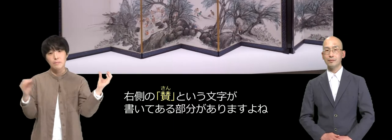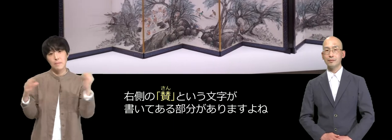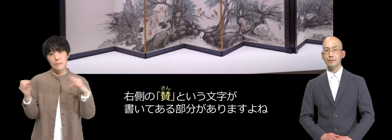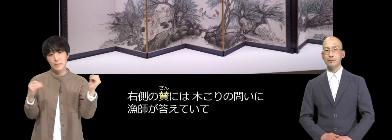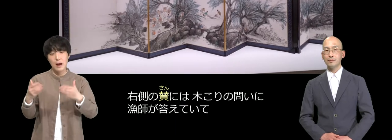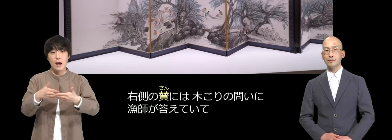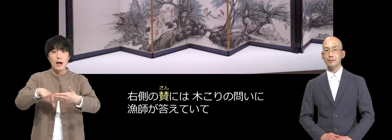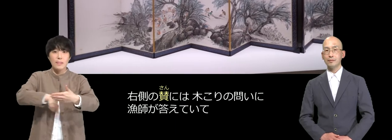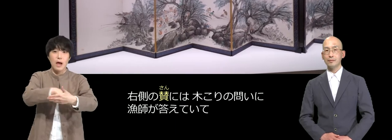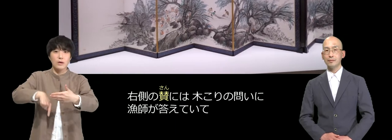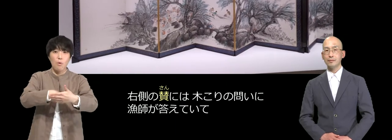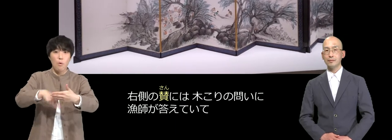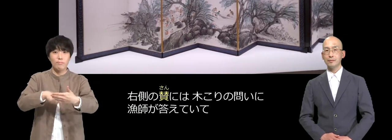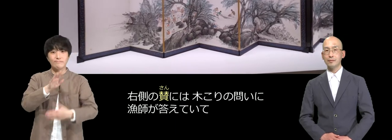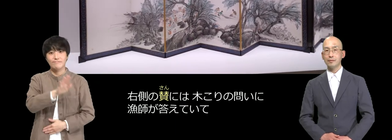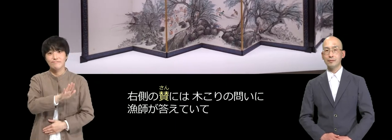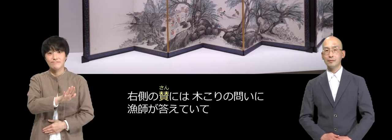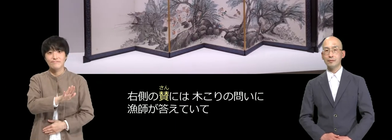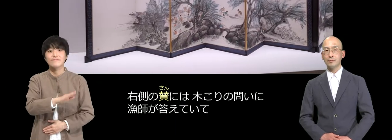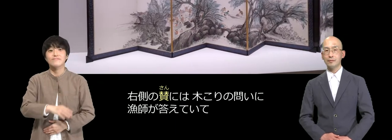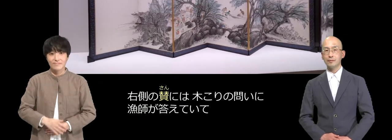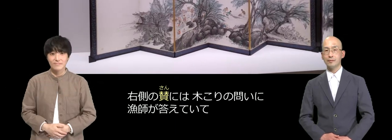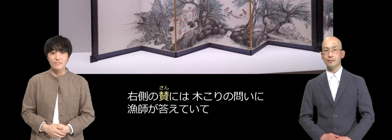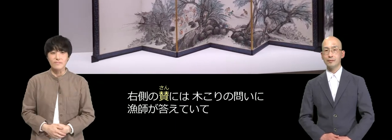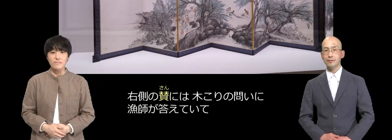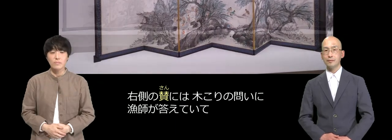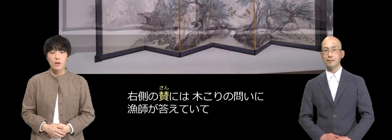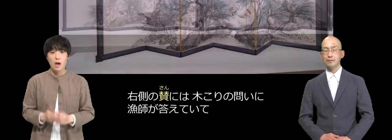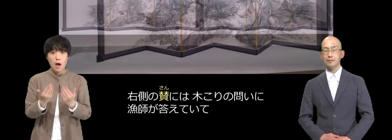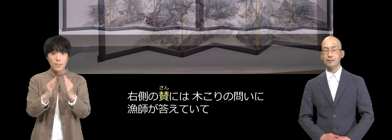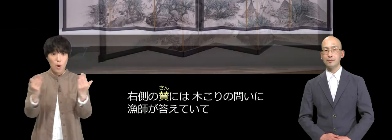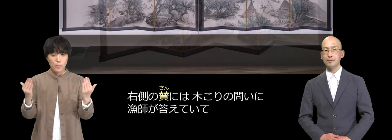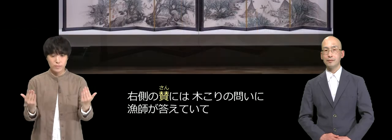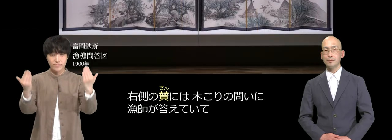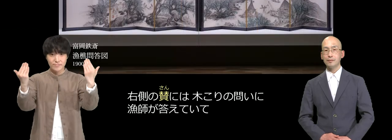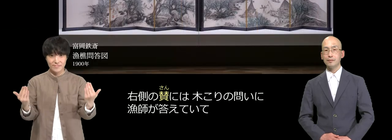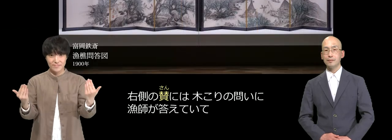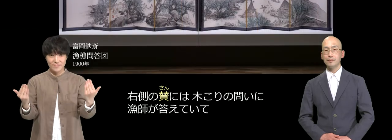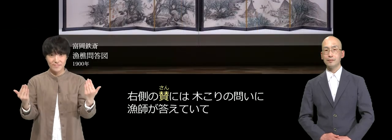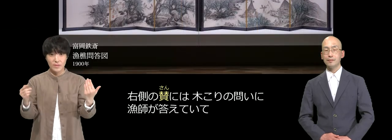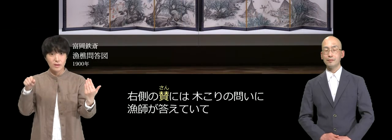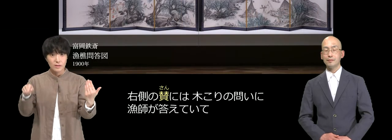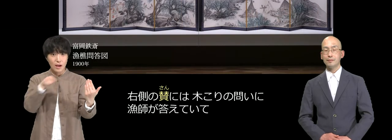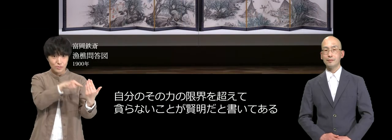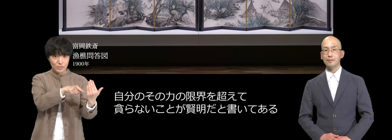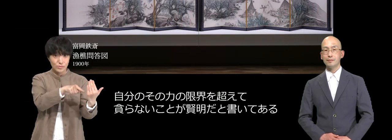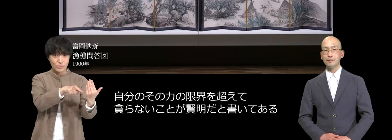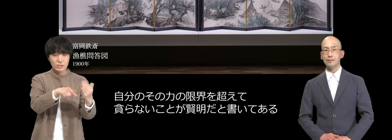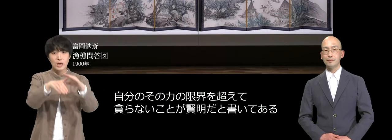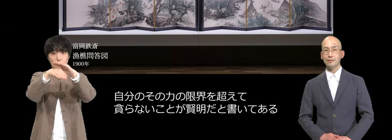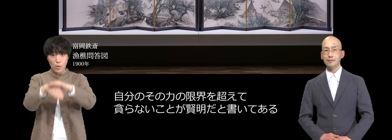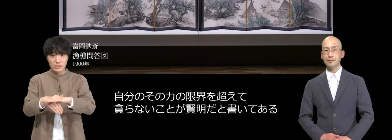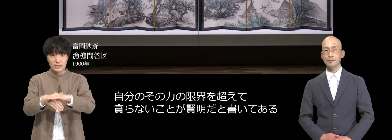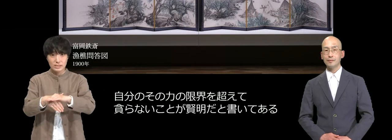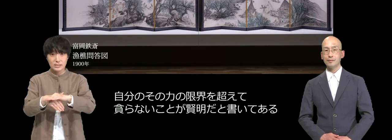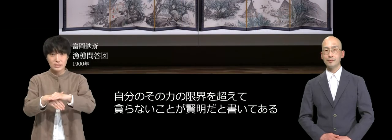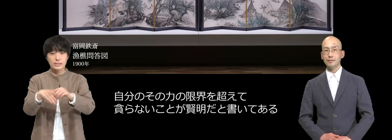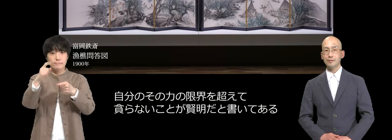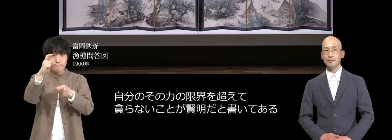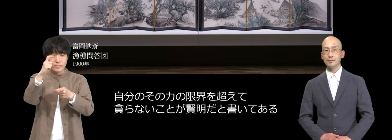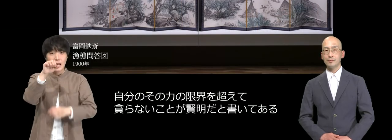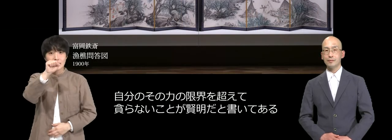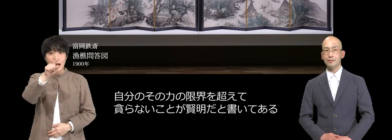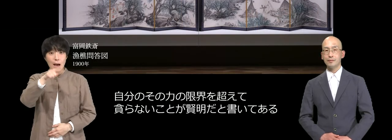がありますよね右側の山には木こりの問いに漁師が答えていて自分のその力の限界